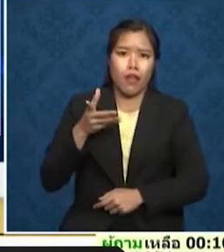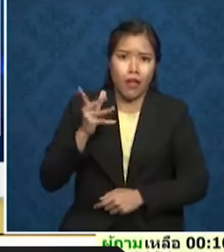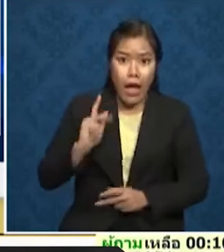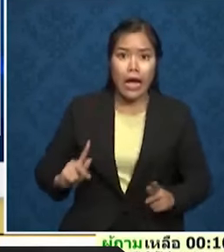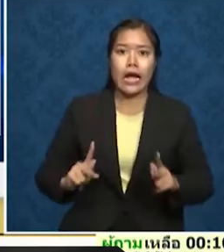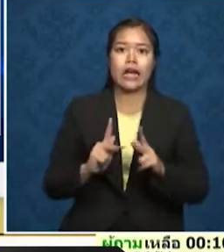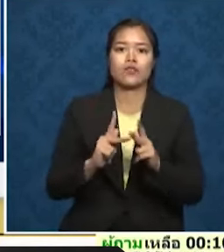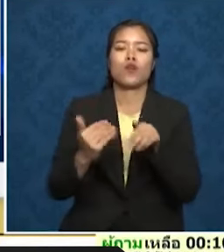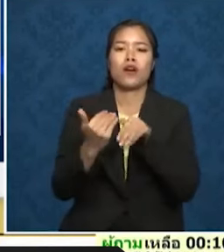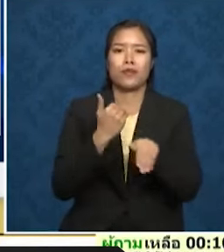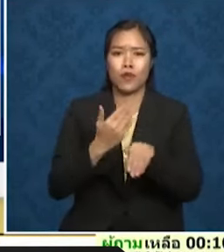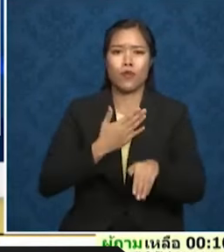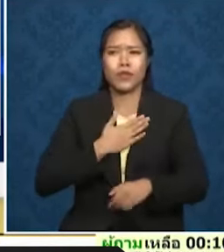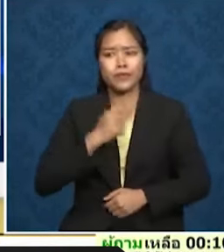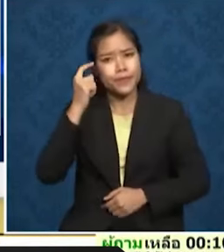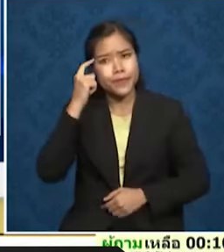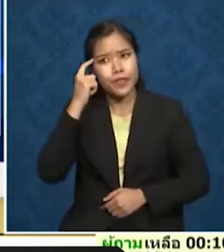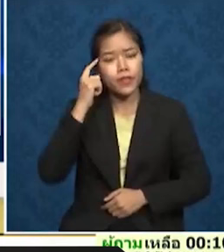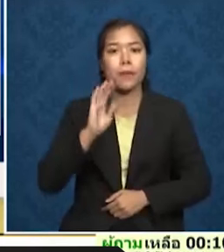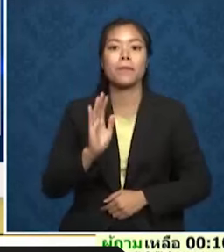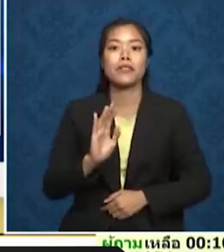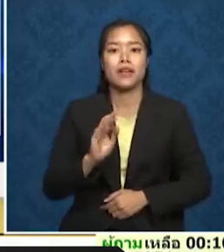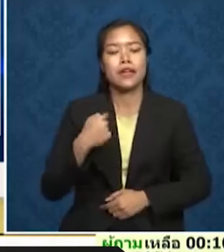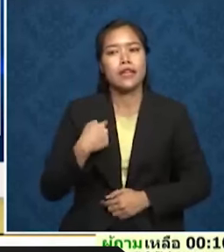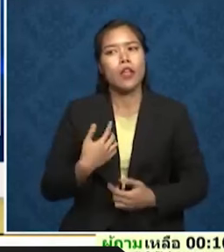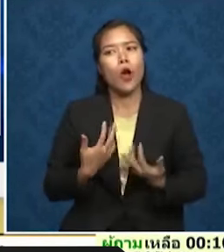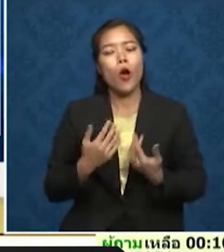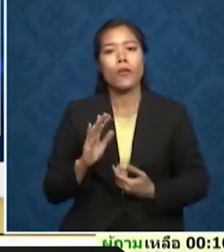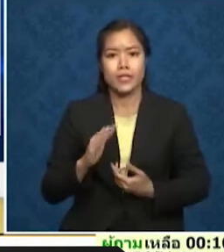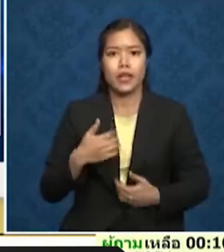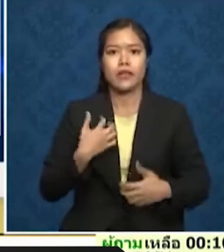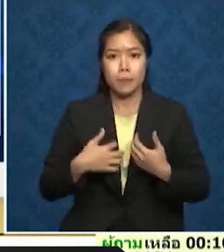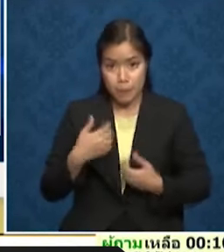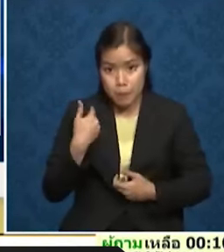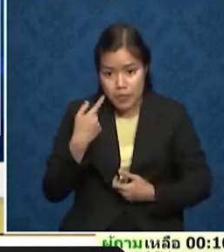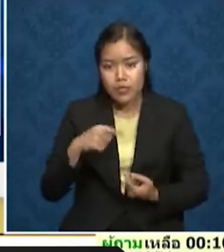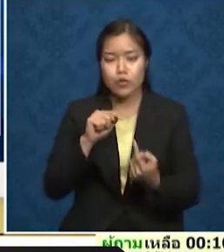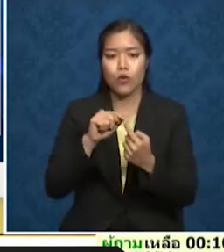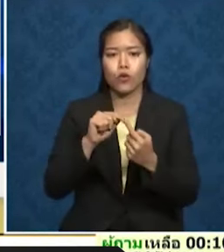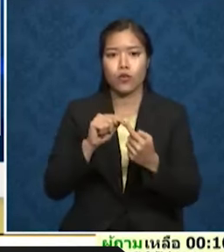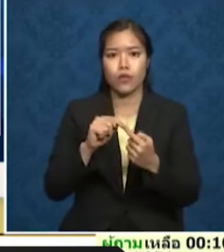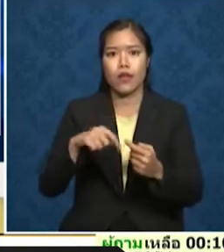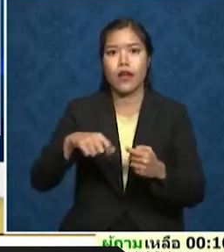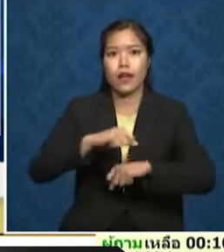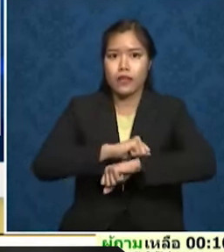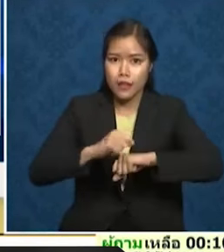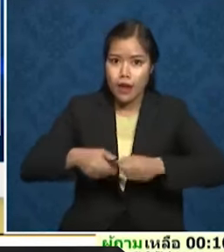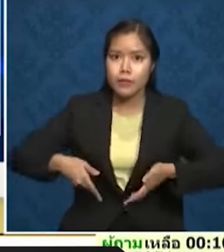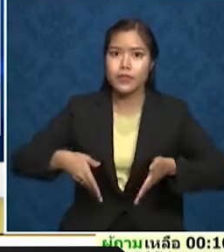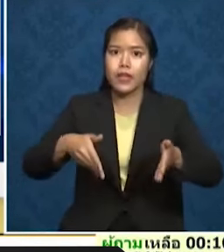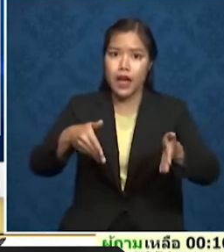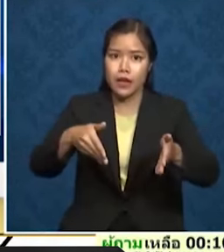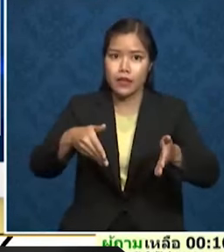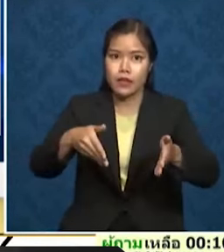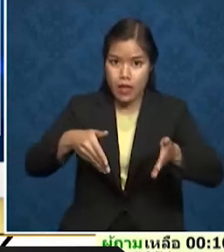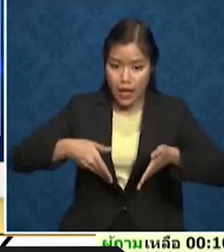ใจนะคะที่จะเร่งรัดงานก่อสร้างทั้งในส่วนของการก่อสร้างในส่วนของงานโยธาและงานระบบโดยให้ก่อสร้